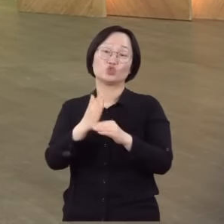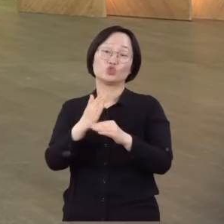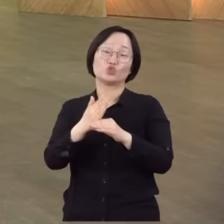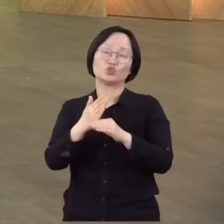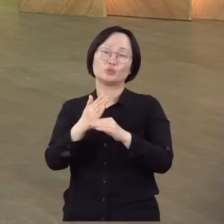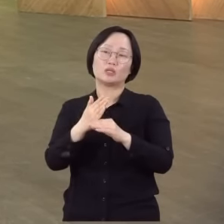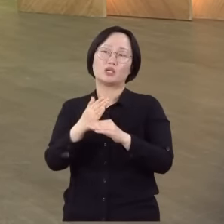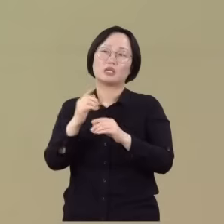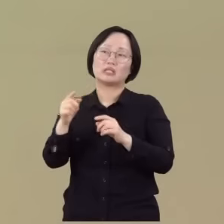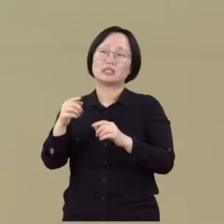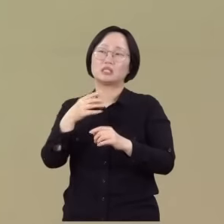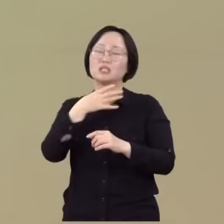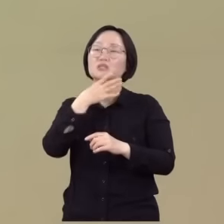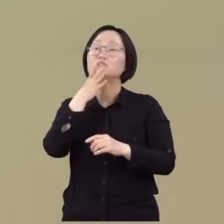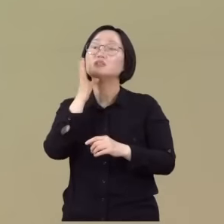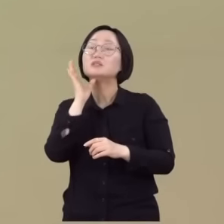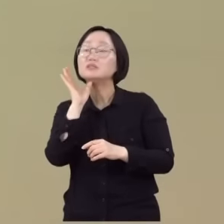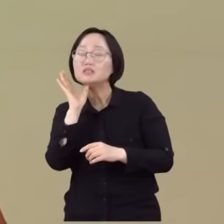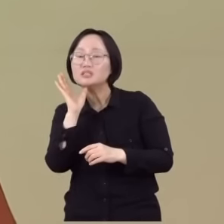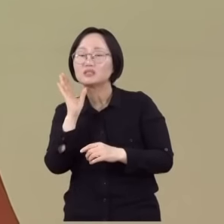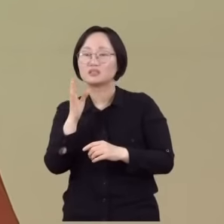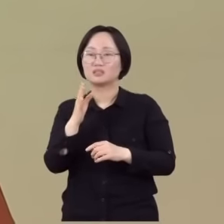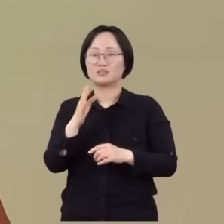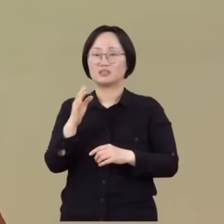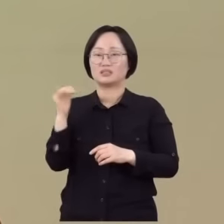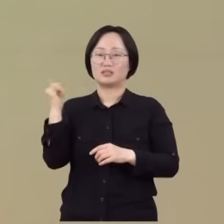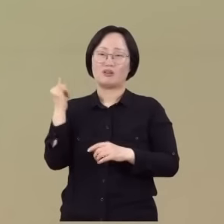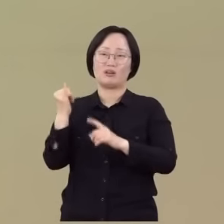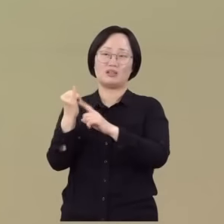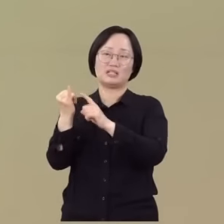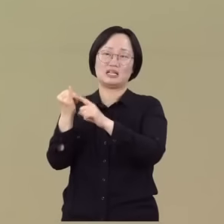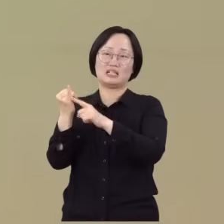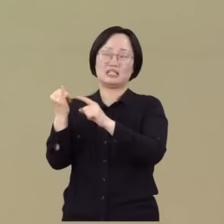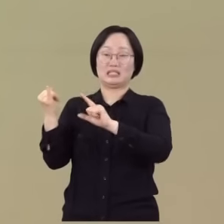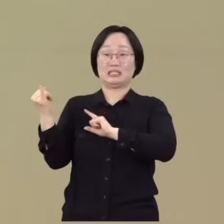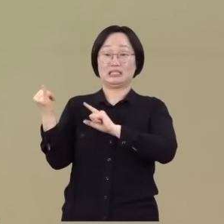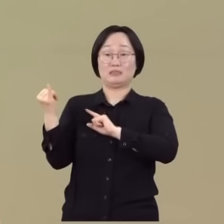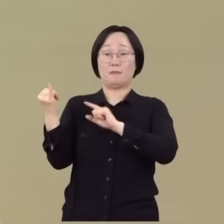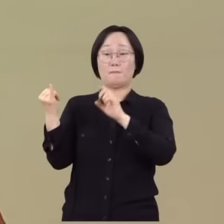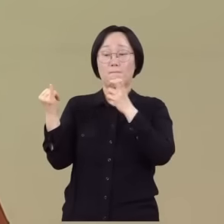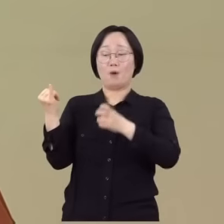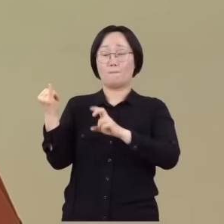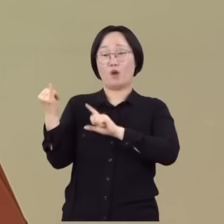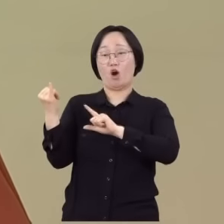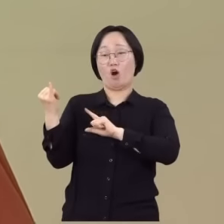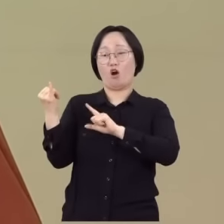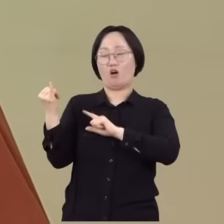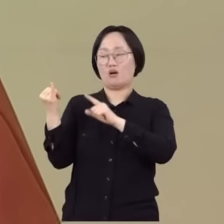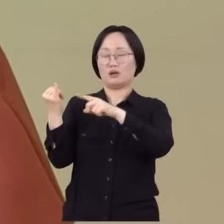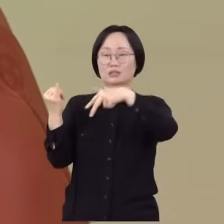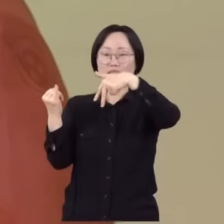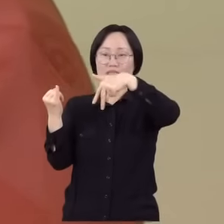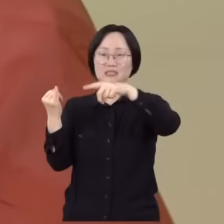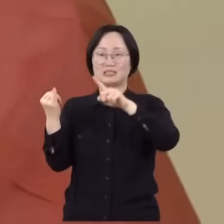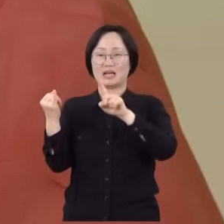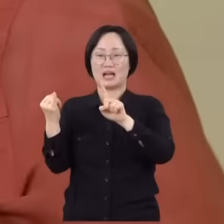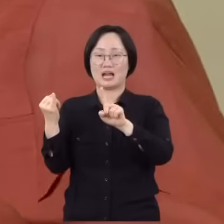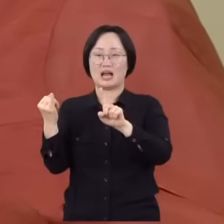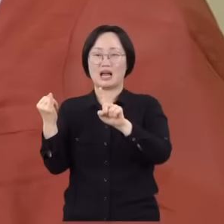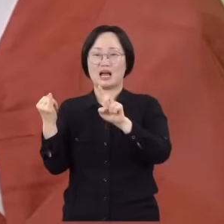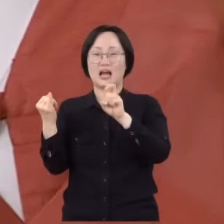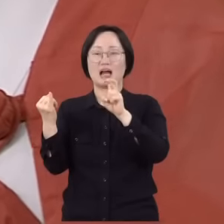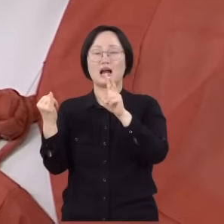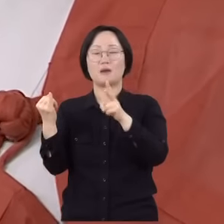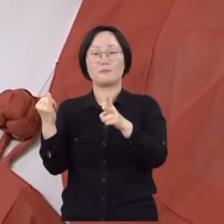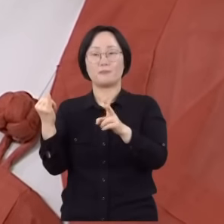계시는데 그 보살님의 법명이 자명 불자 님이에요 자명 불자님 우리